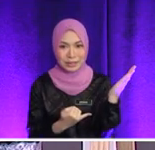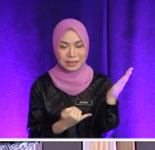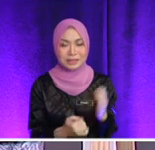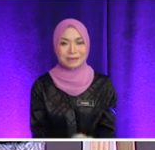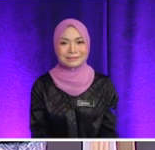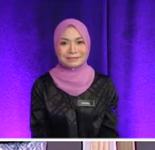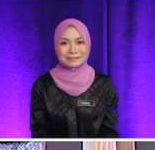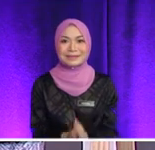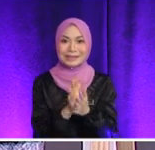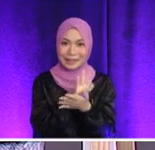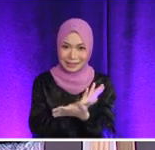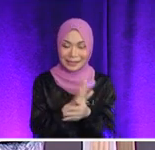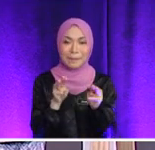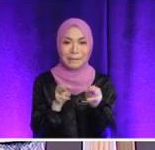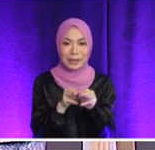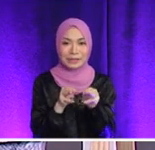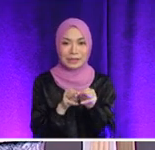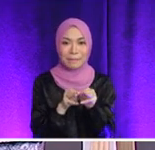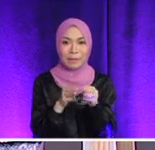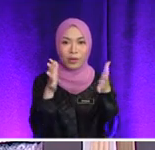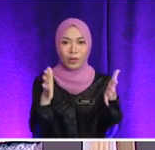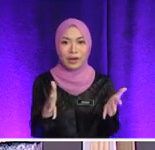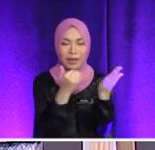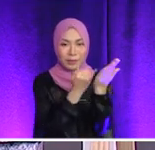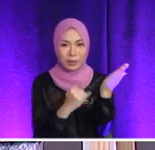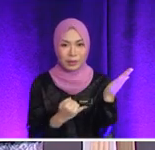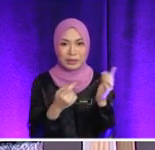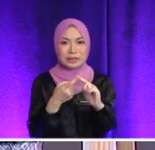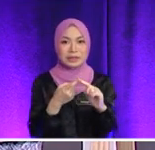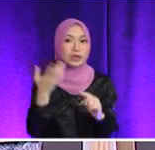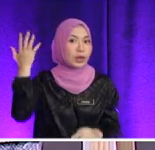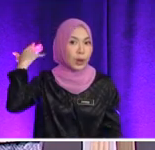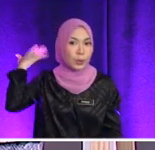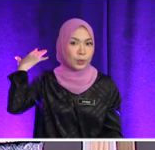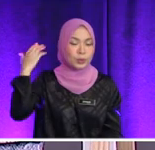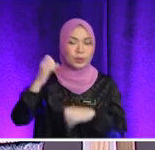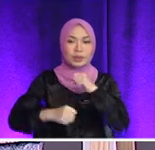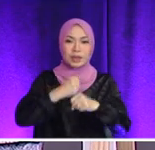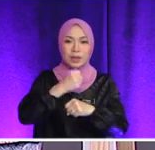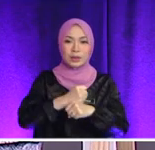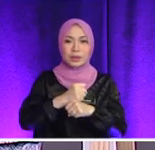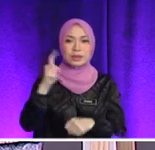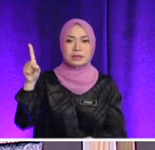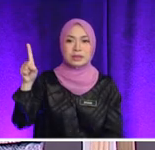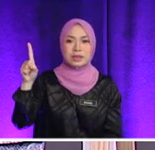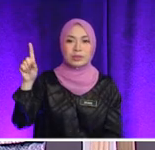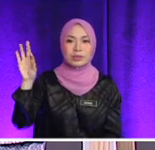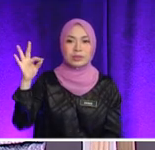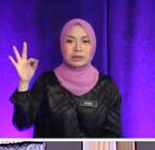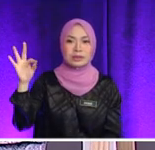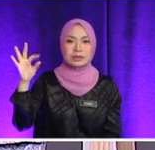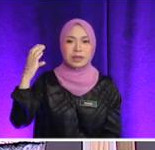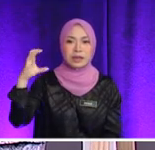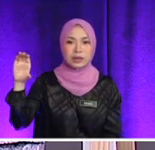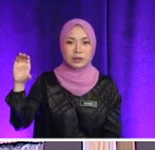kita yang dari tahun sampai 1910 itulah ya dia mengait kain reality ekonomi